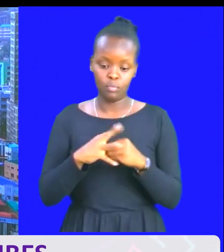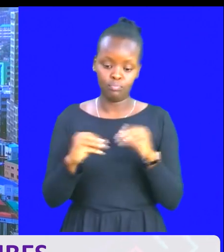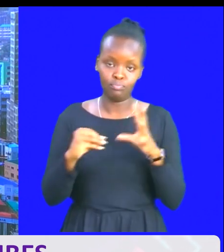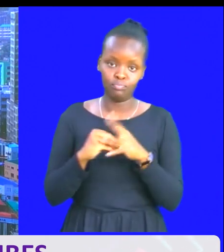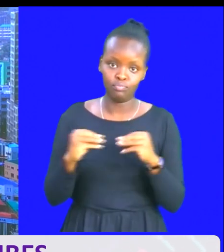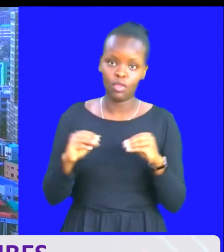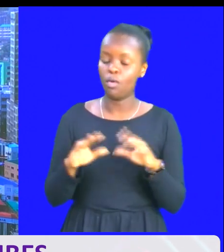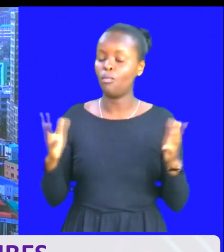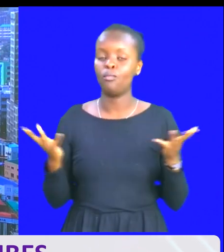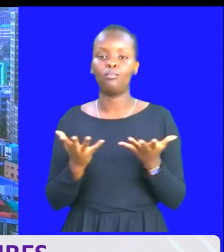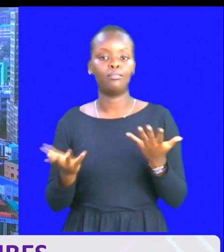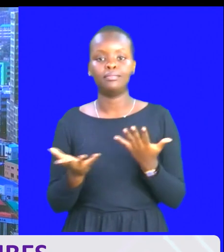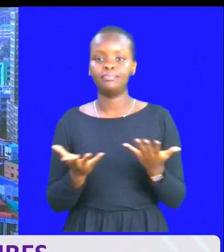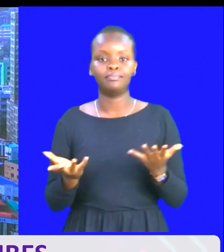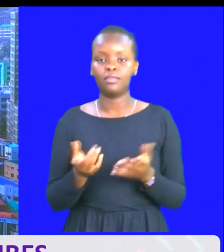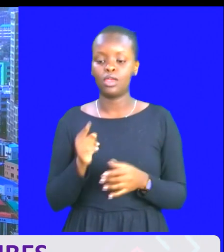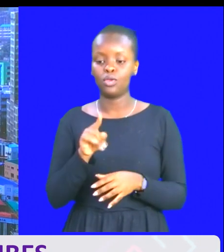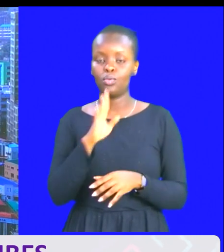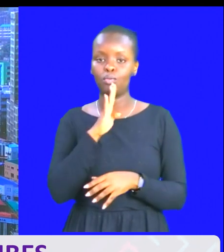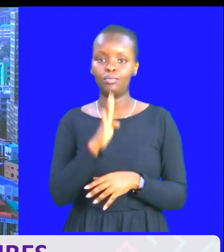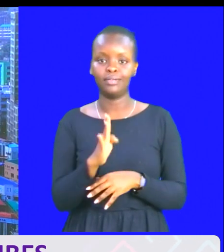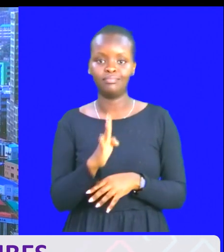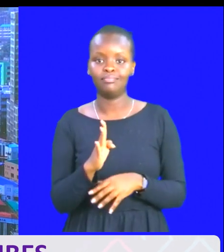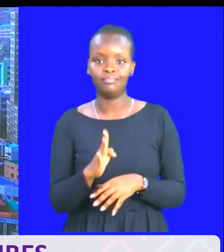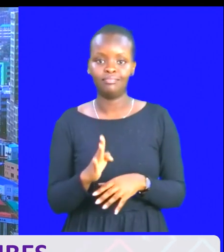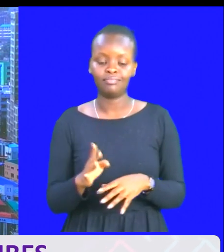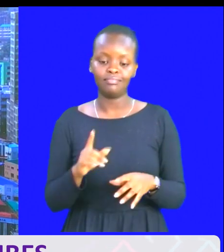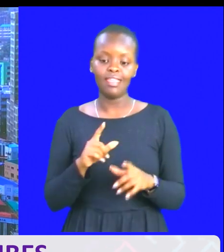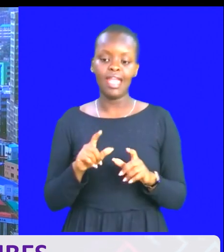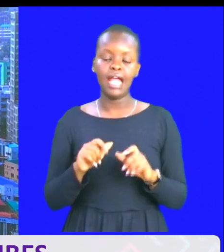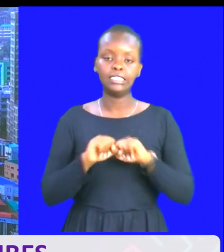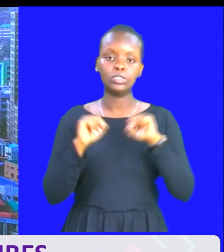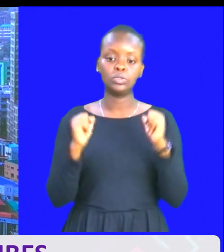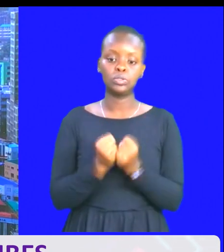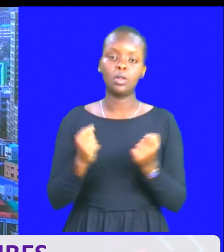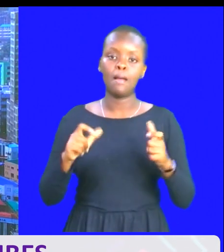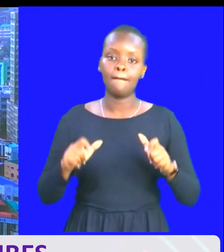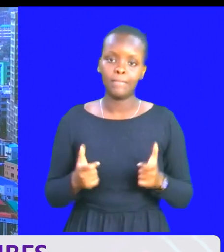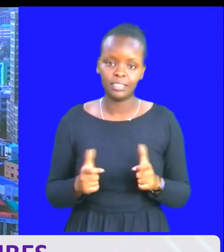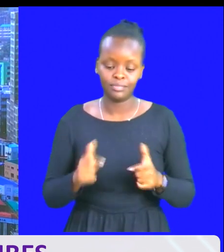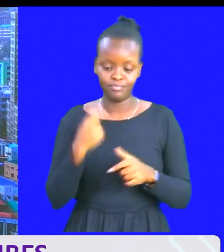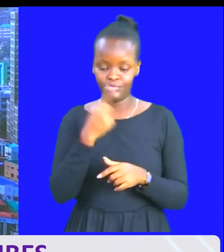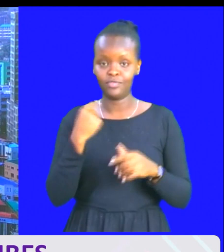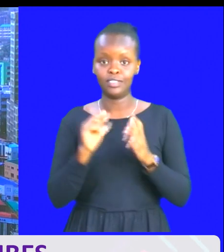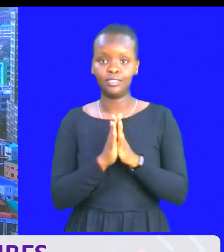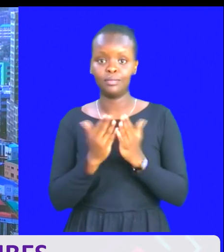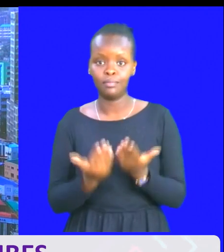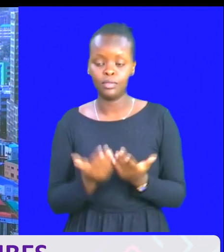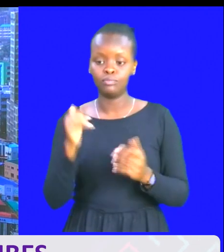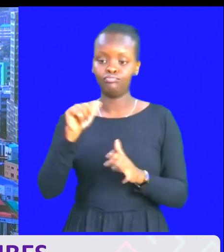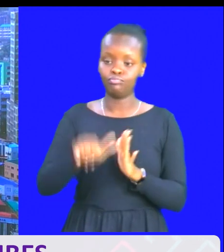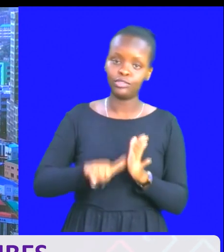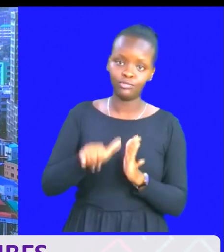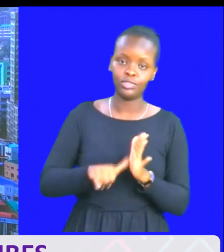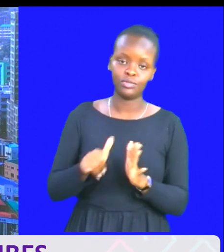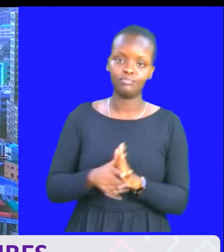you want to be. Yes. Yeah, sawa. Nibanda kama tupote kwa mtandao, anywhere you wanna. Pale ndani ya Facebook, ndani ya YouTube, natupana tuko on. Vile